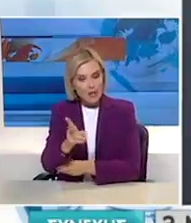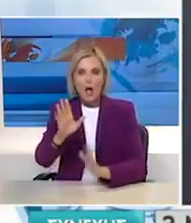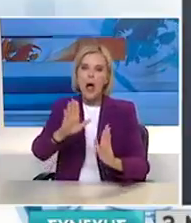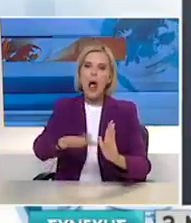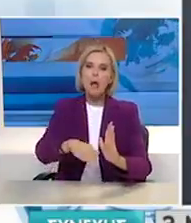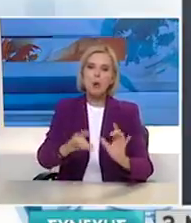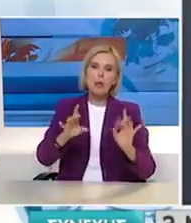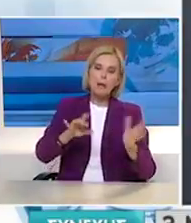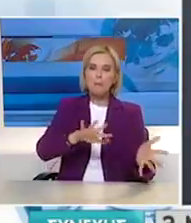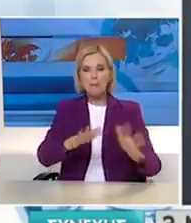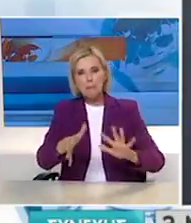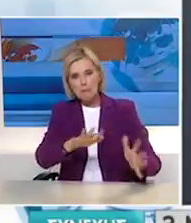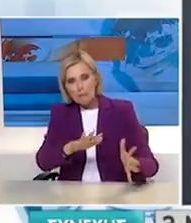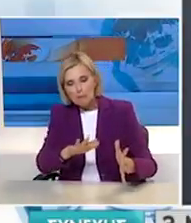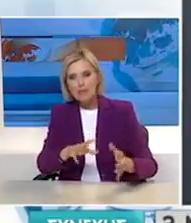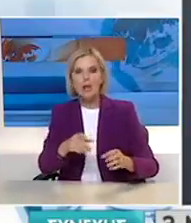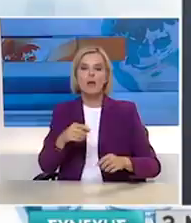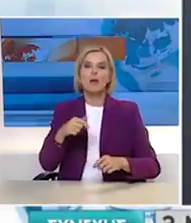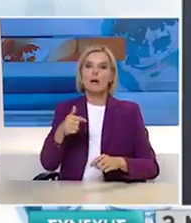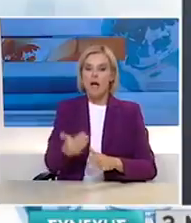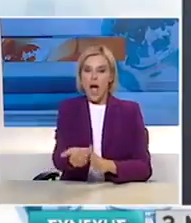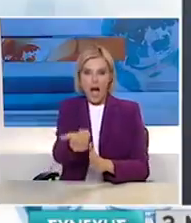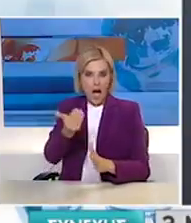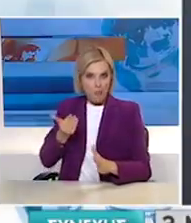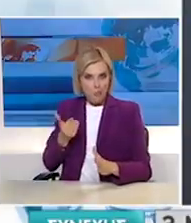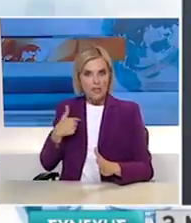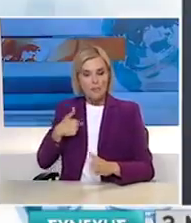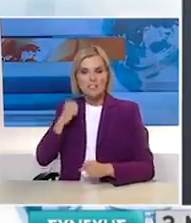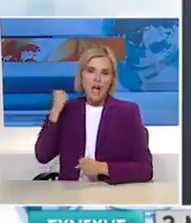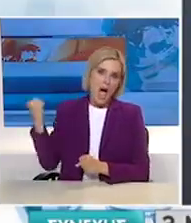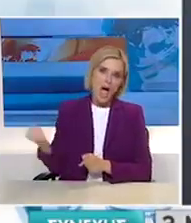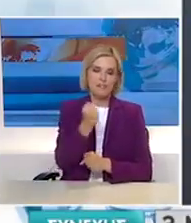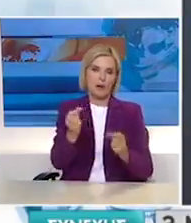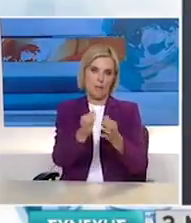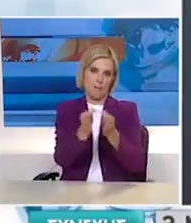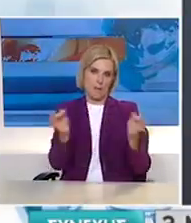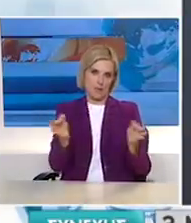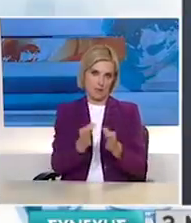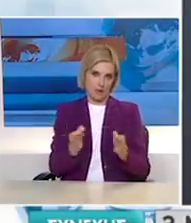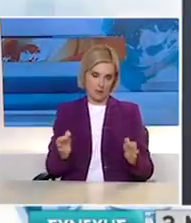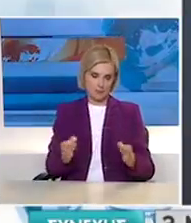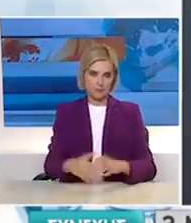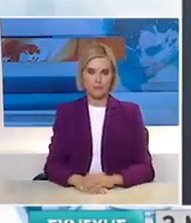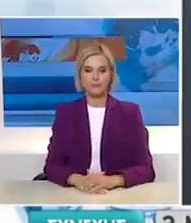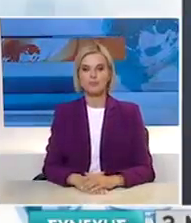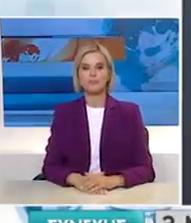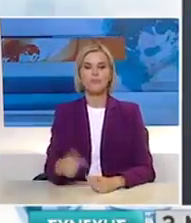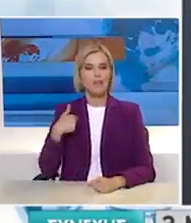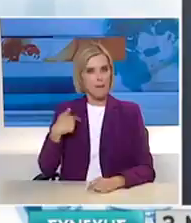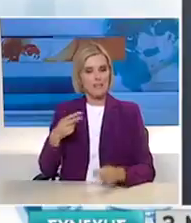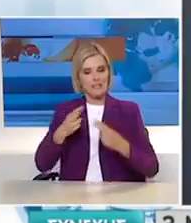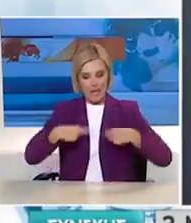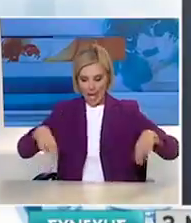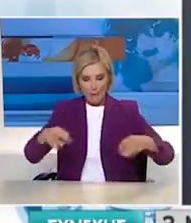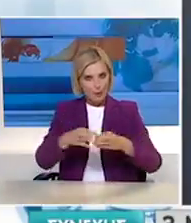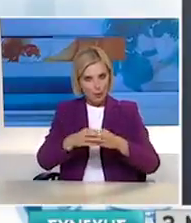χαμηλός, μέτριος ή υψηλός, ορίζονται εκ των προτέρων οι επιβεβλημένες ενέργειες. Θα ήθελα επίσης να σας ενημερώσω ότι στην Επιτροπή συζητήσαμε